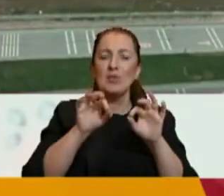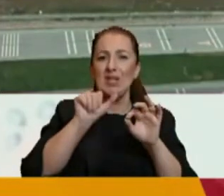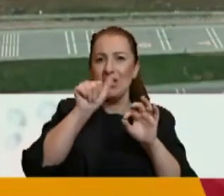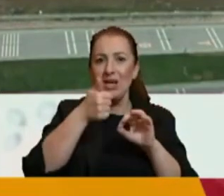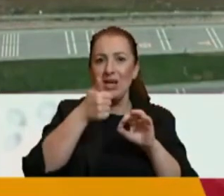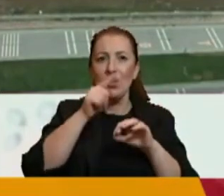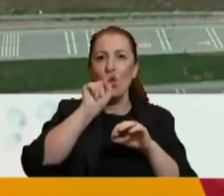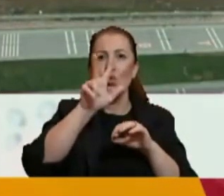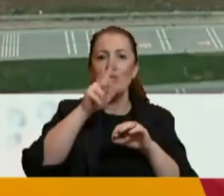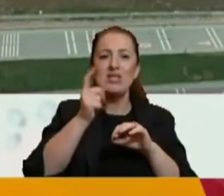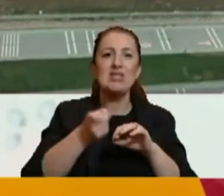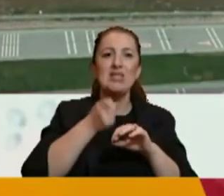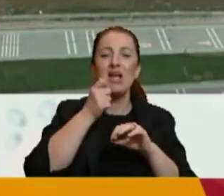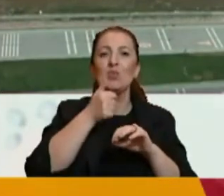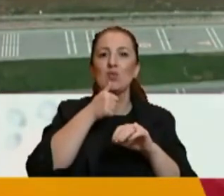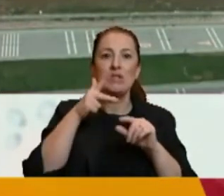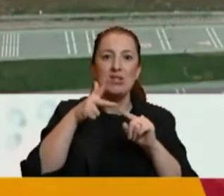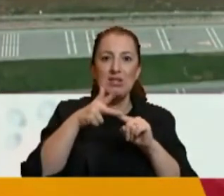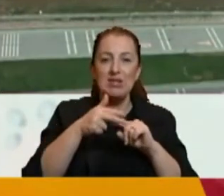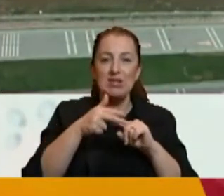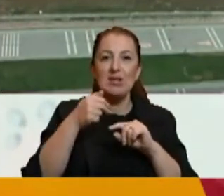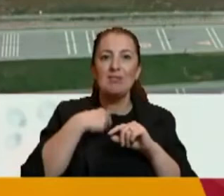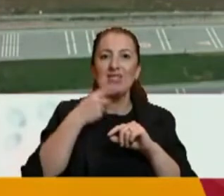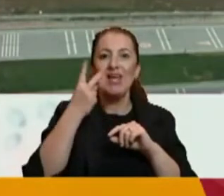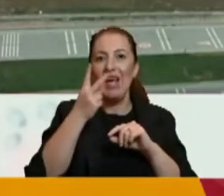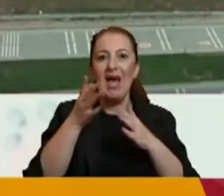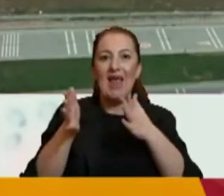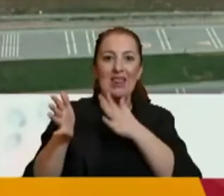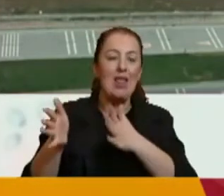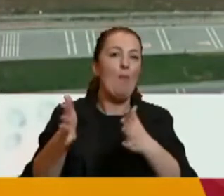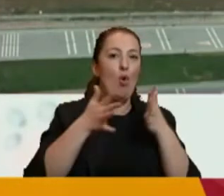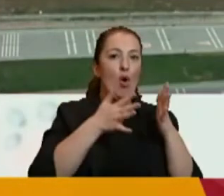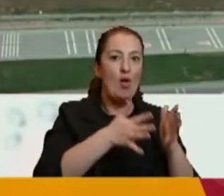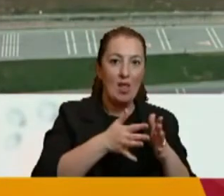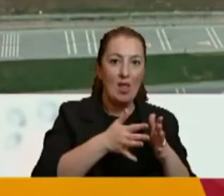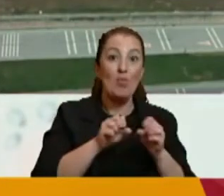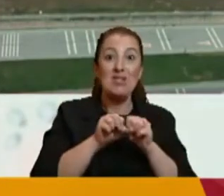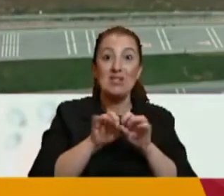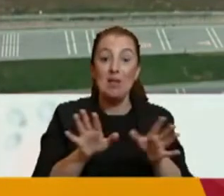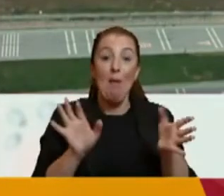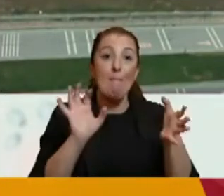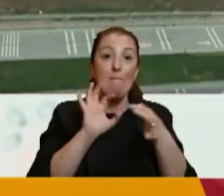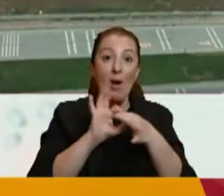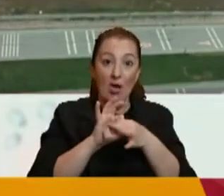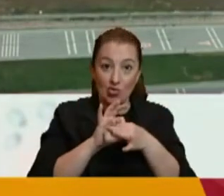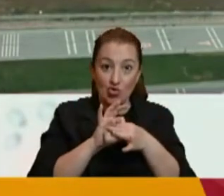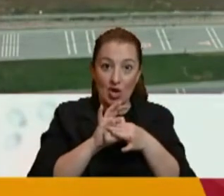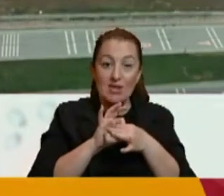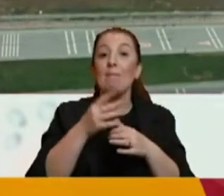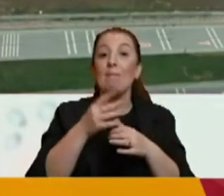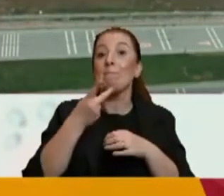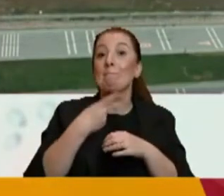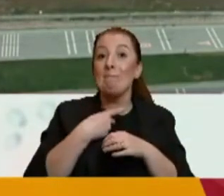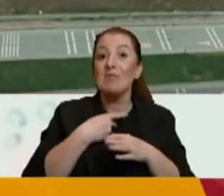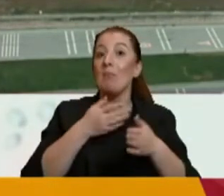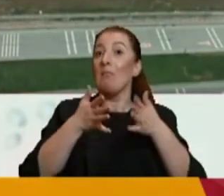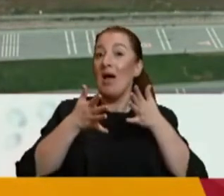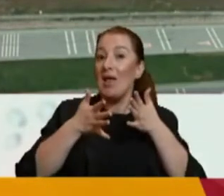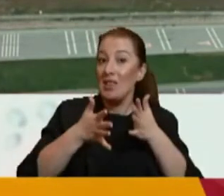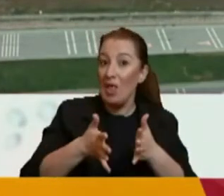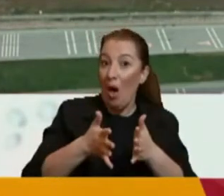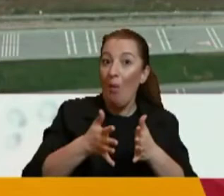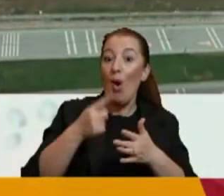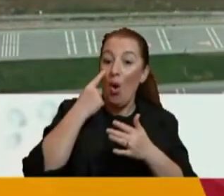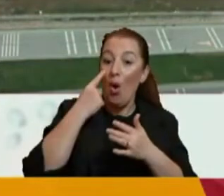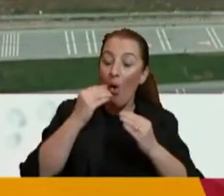13 saat bir kesintiyle biz bu iki depoyu sisteme bağlayacağız ve bizim depolama kapasitemizi